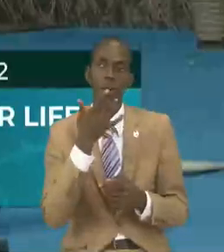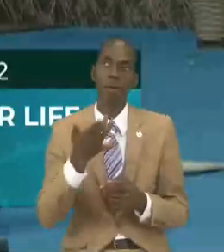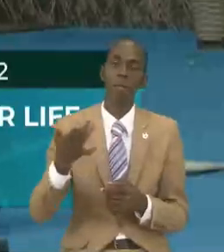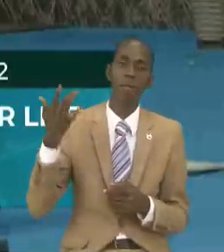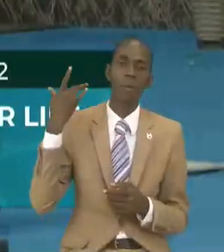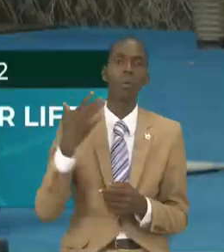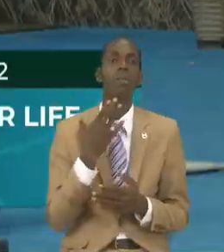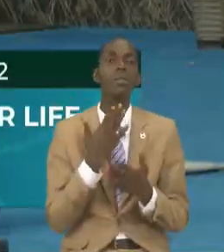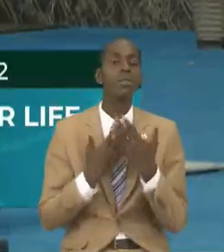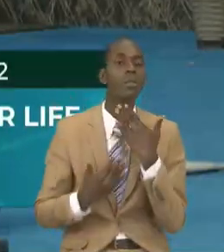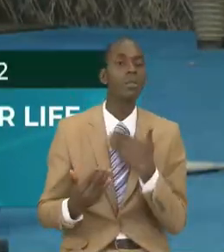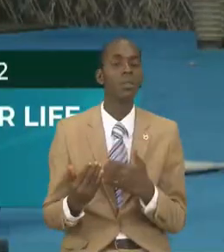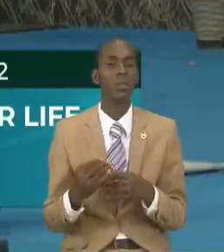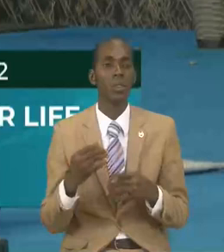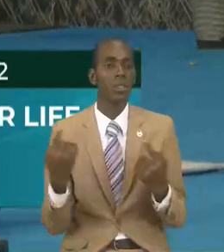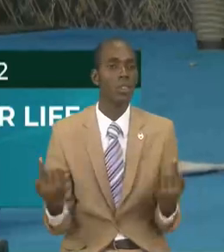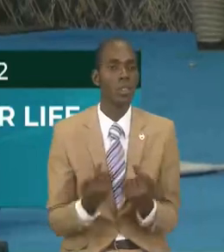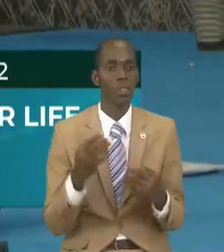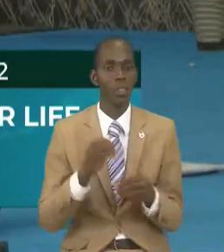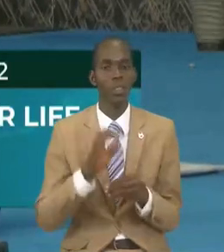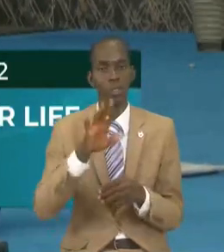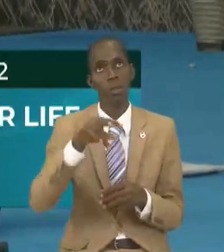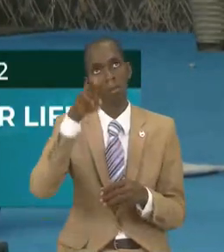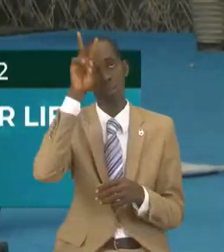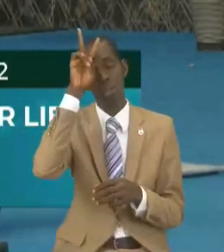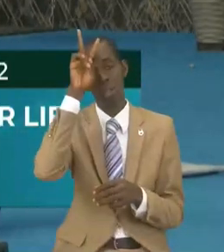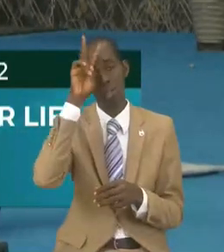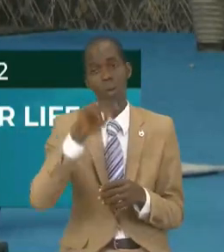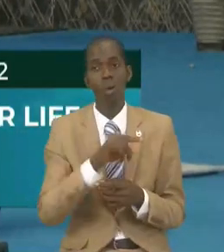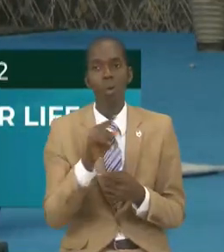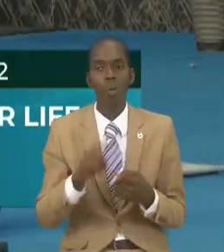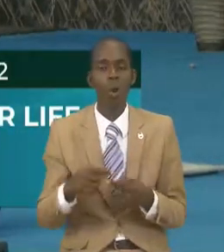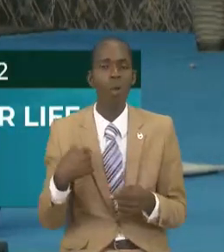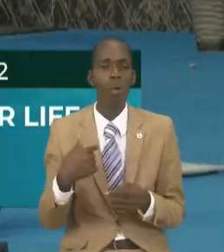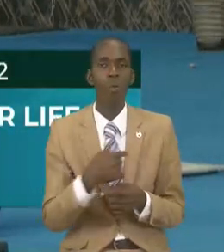aviez autrefois quand vous étiez dans l'ignorance.